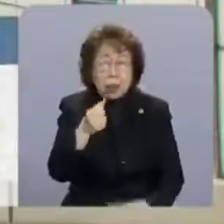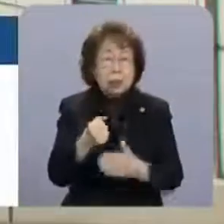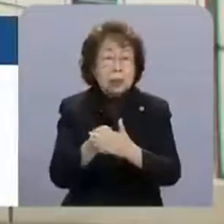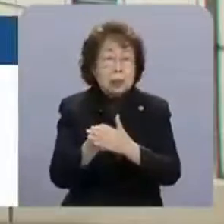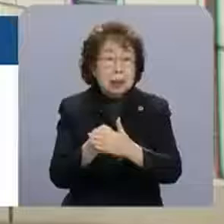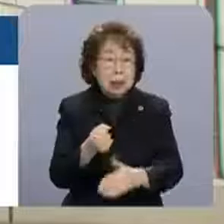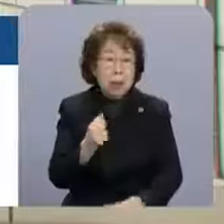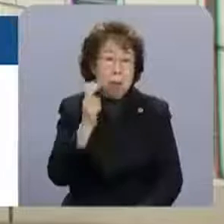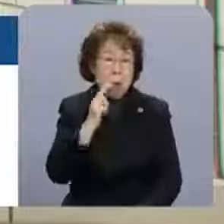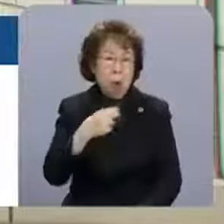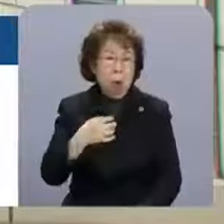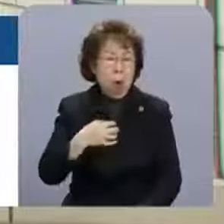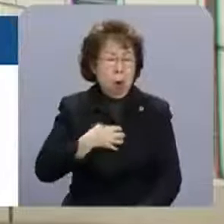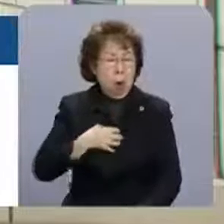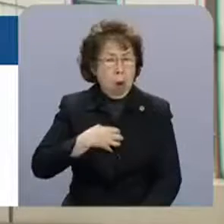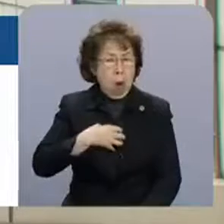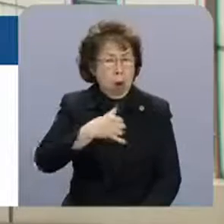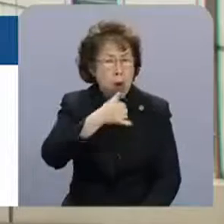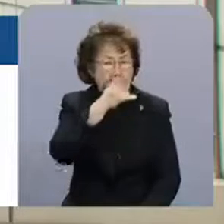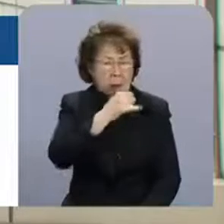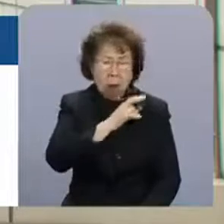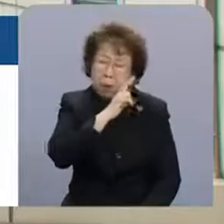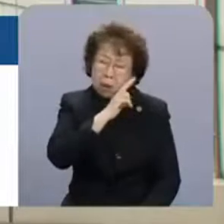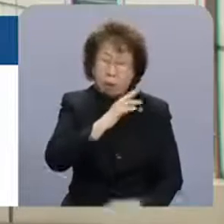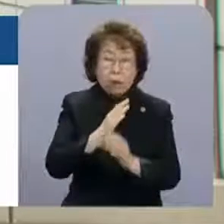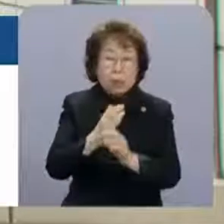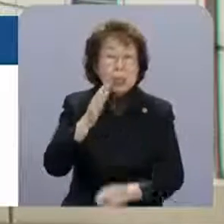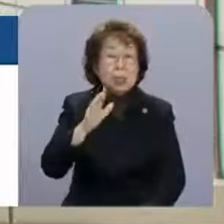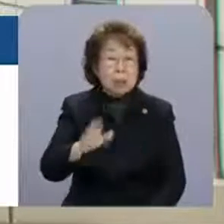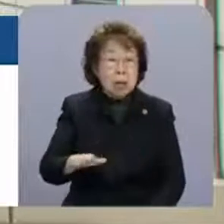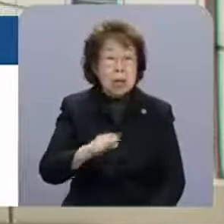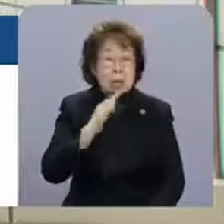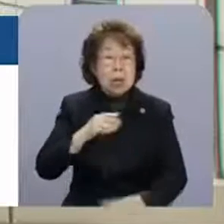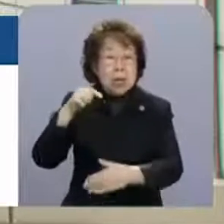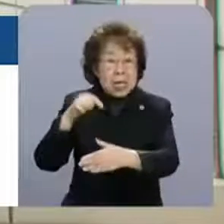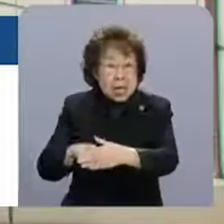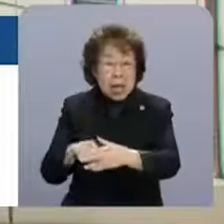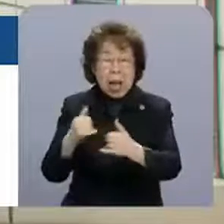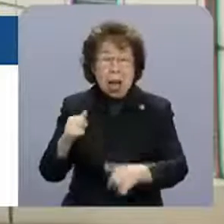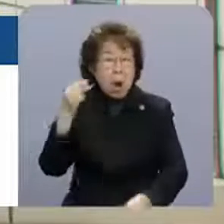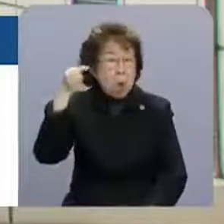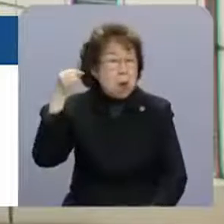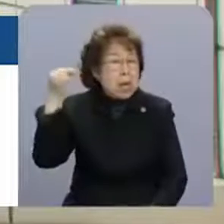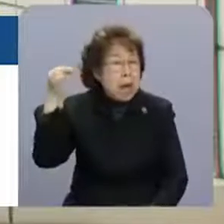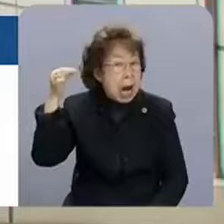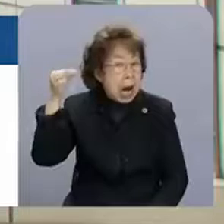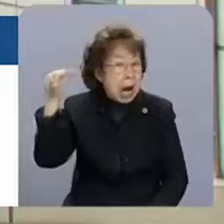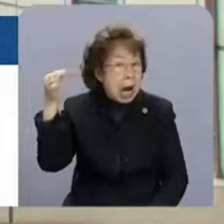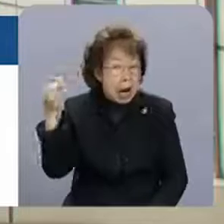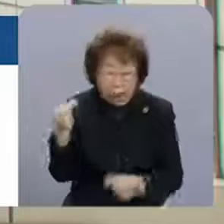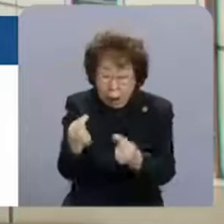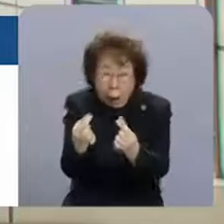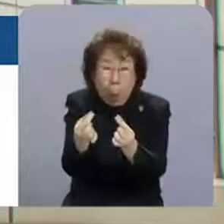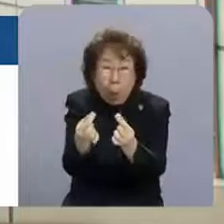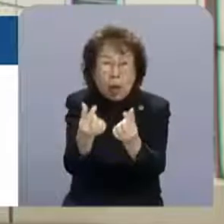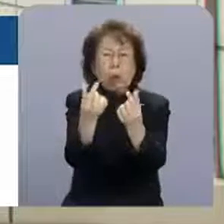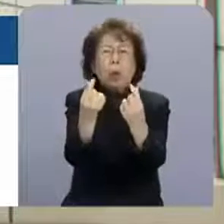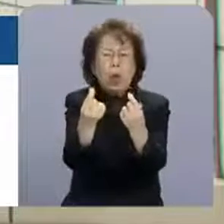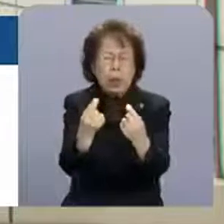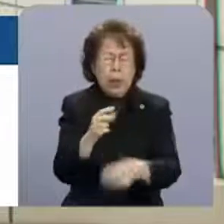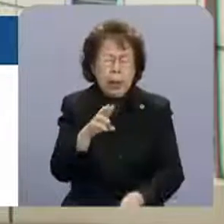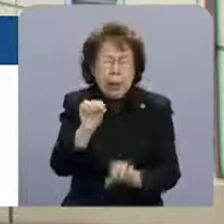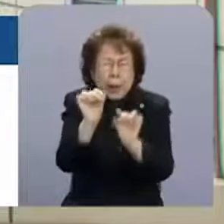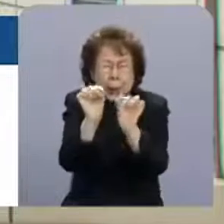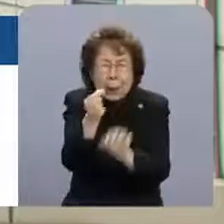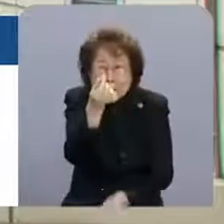조금 있을까라는 조심들 하고 있습니다 근데 신뢰의 분포하는 게 이제 사람 머리카락 굵기 수준의 그 작은 미세